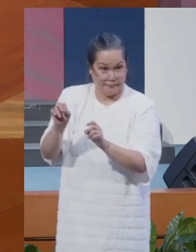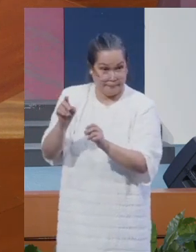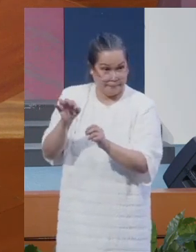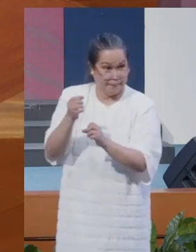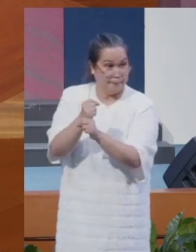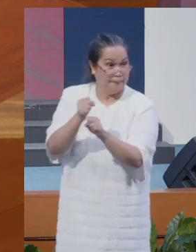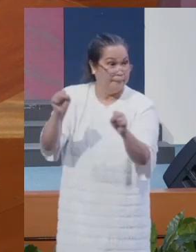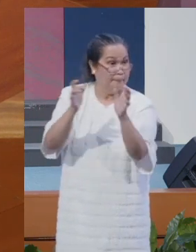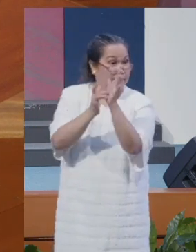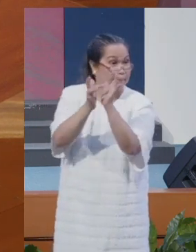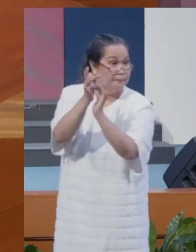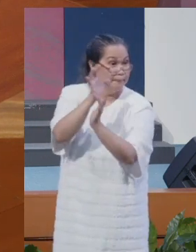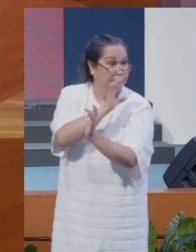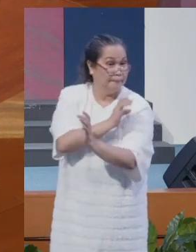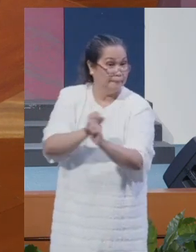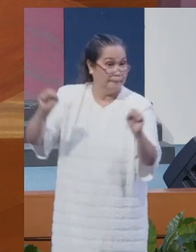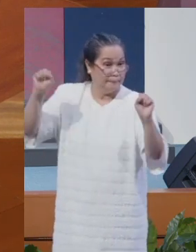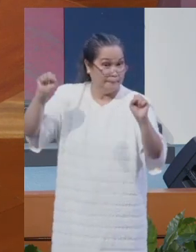kanila.